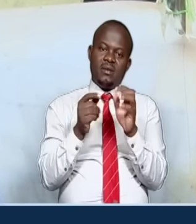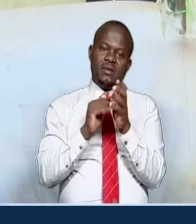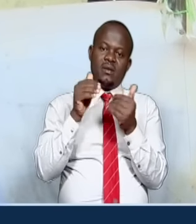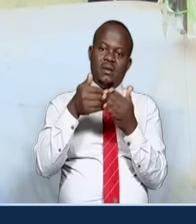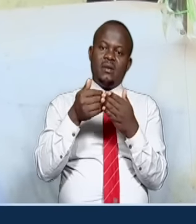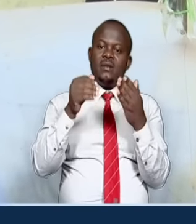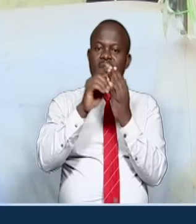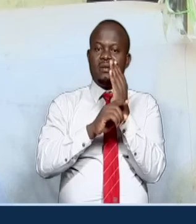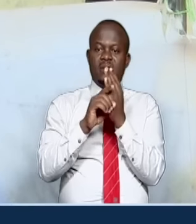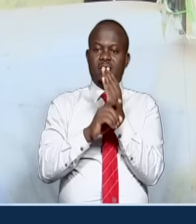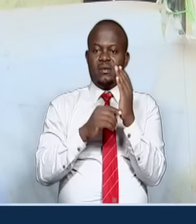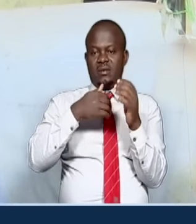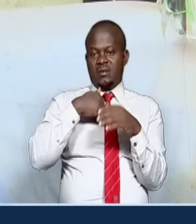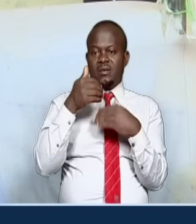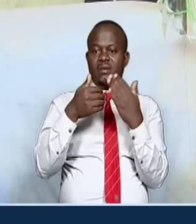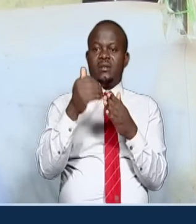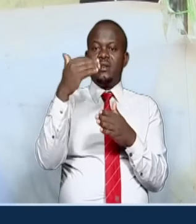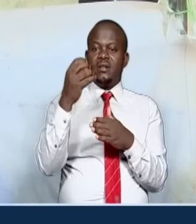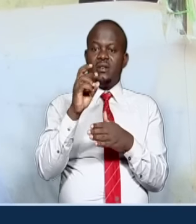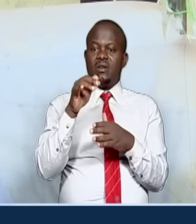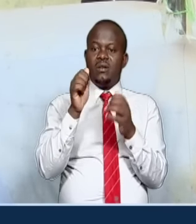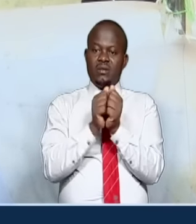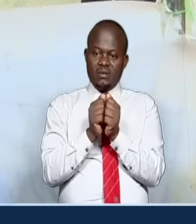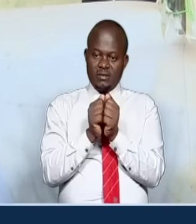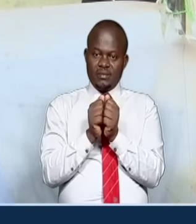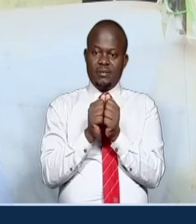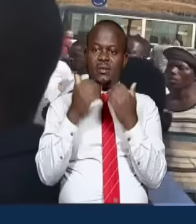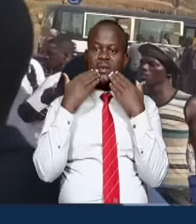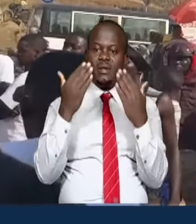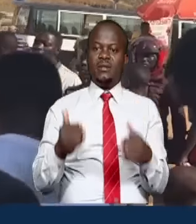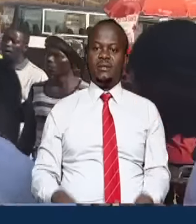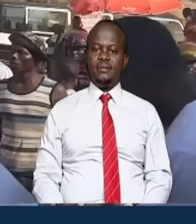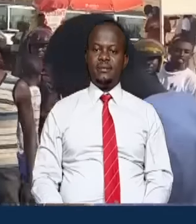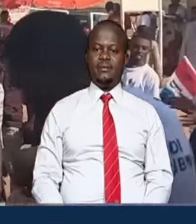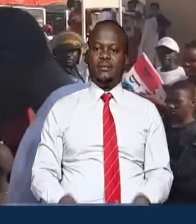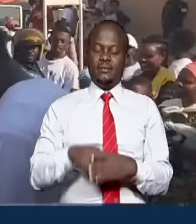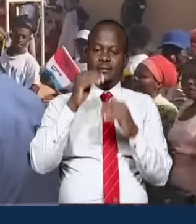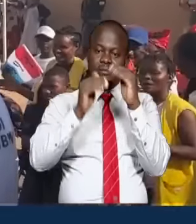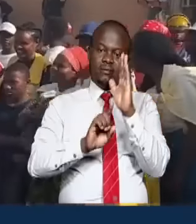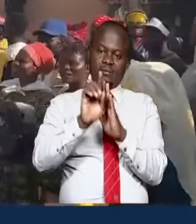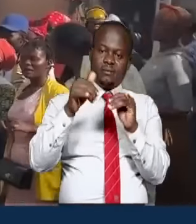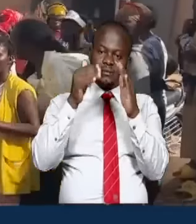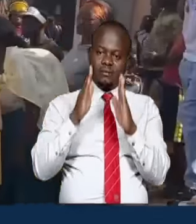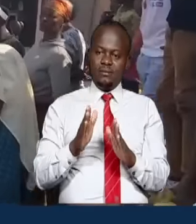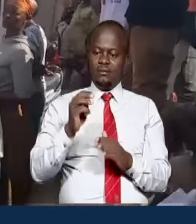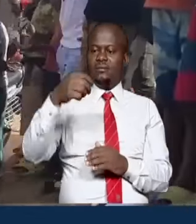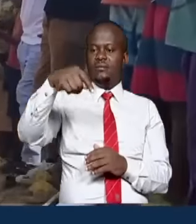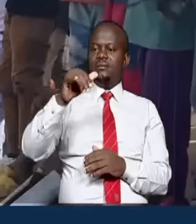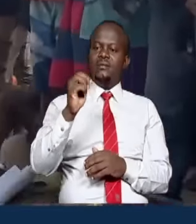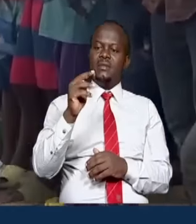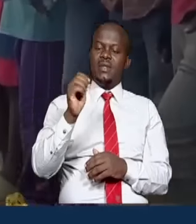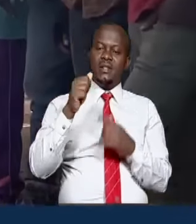mu turere dufite stade n'eshanu cyangwa n'icumi. Murakoze. Mu rwego rwo guteza imbere imikino, umukandida Mpayimana